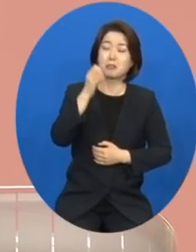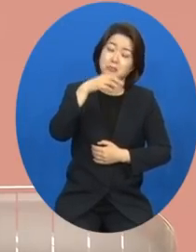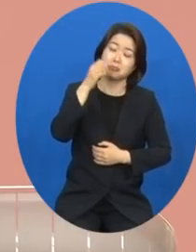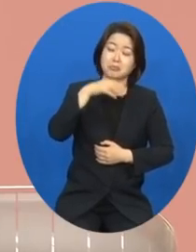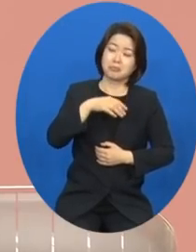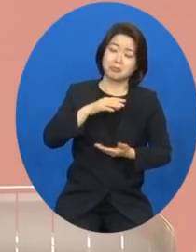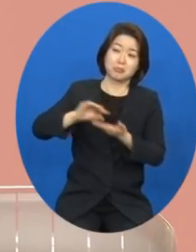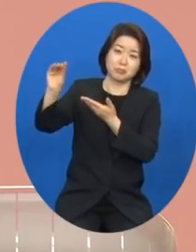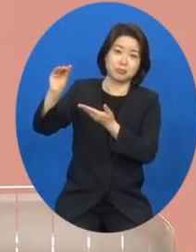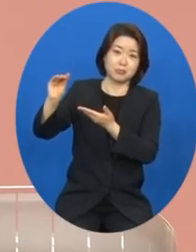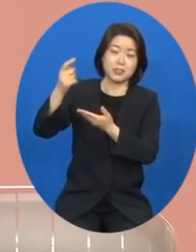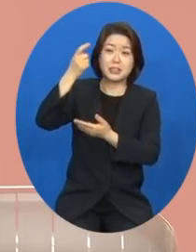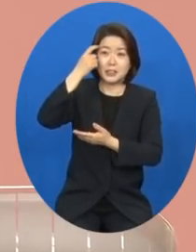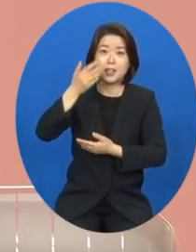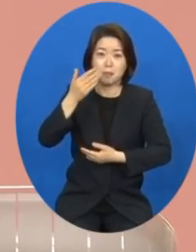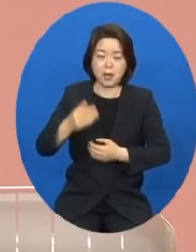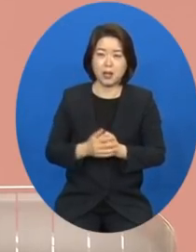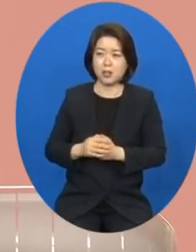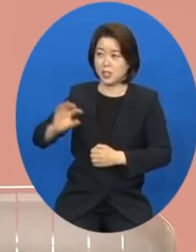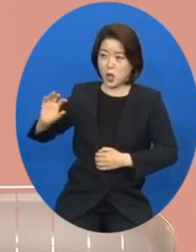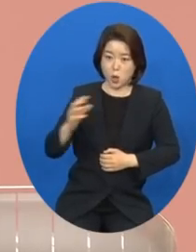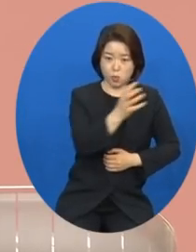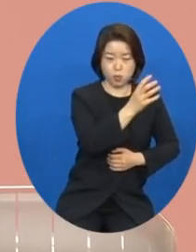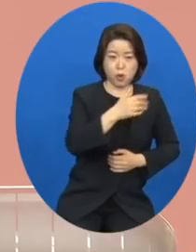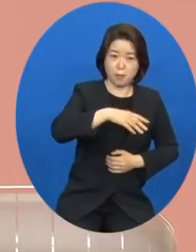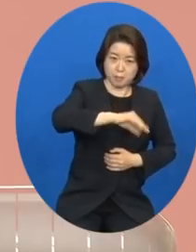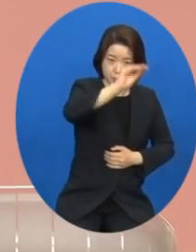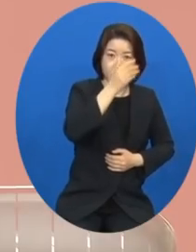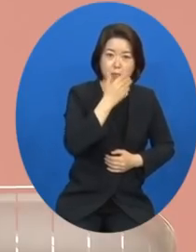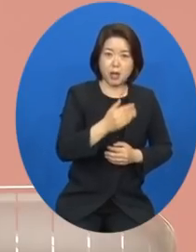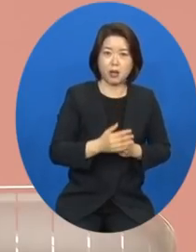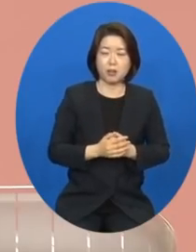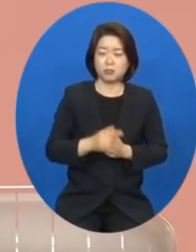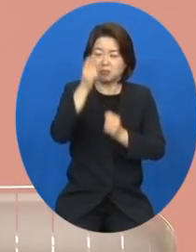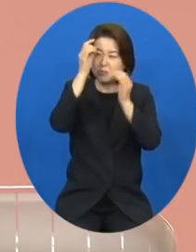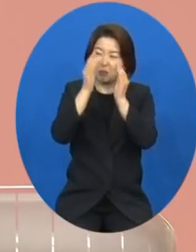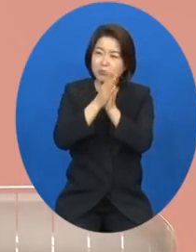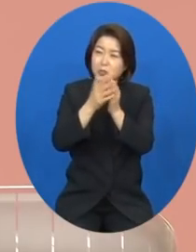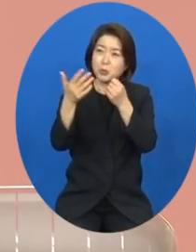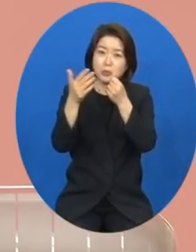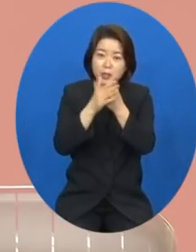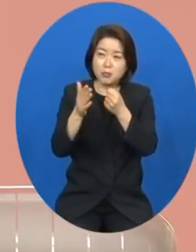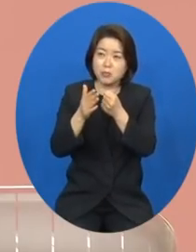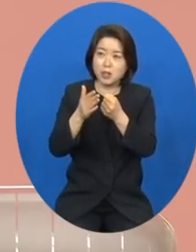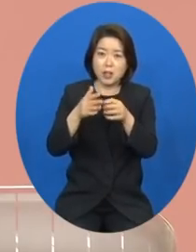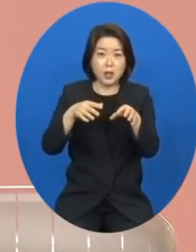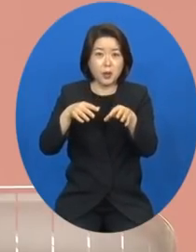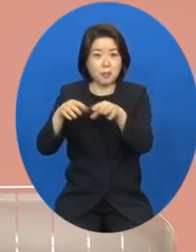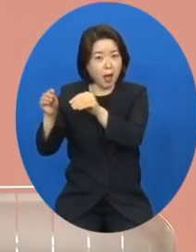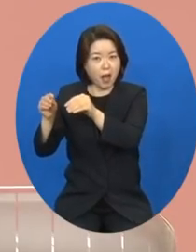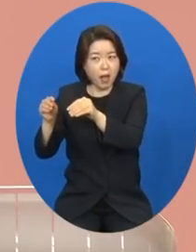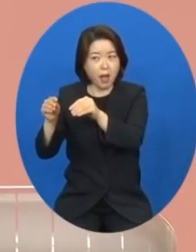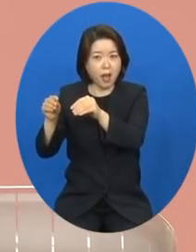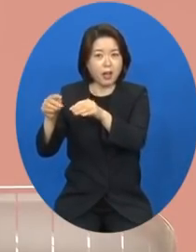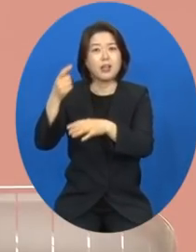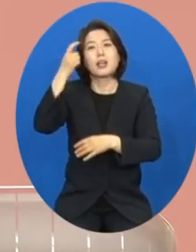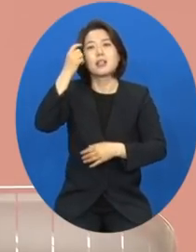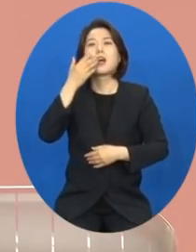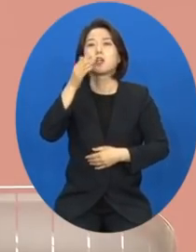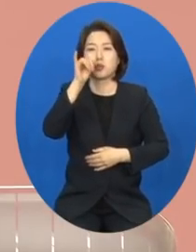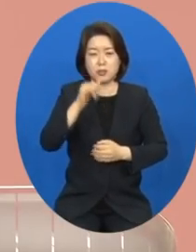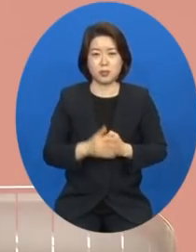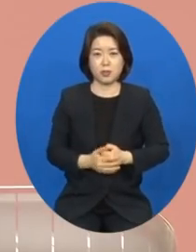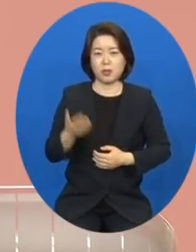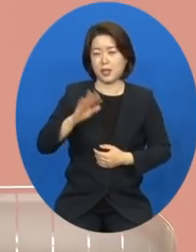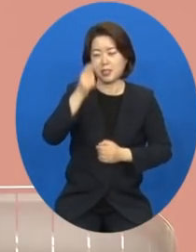뭐 태풍 그냥 멋진 한 거지 뭐 우리가 뭐 기도해서 어떻게 된건가 뭐 이런 일들이 있잖아요 근데 기도한